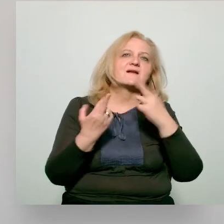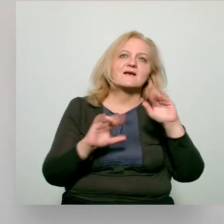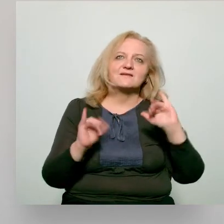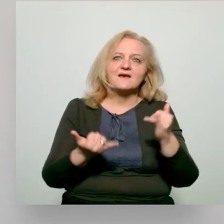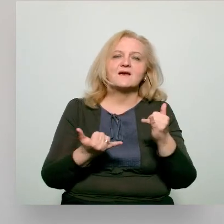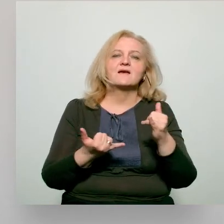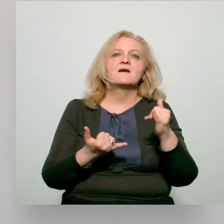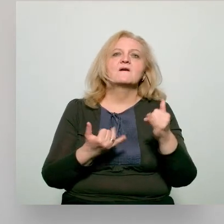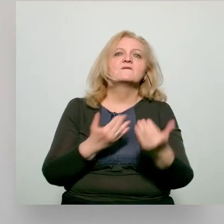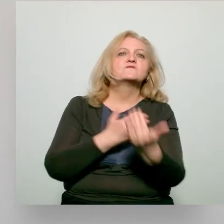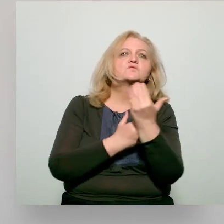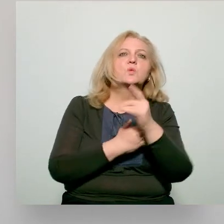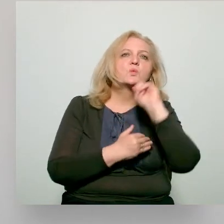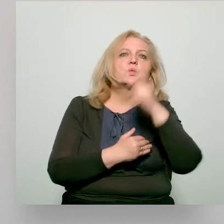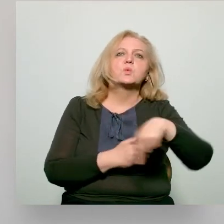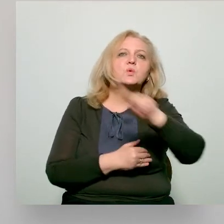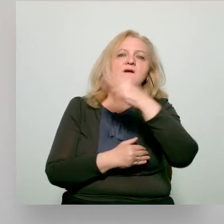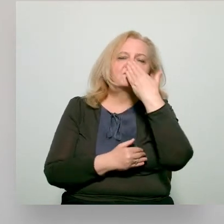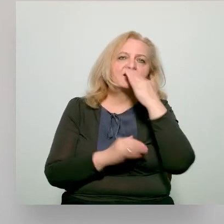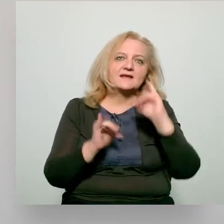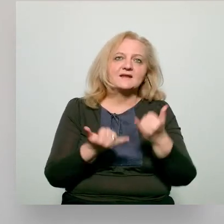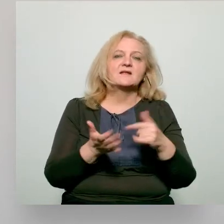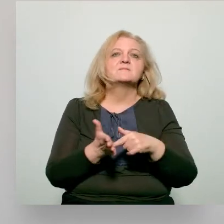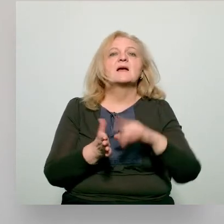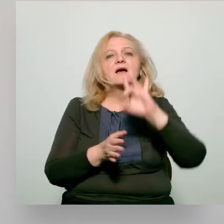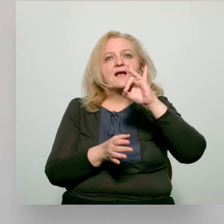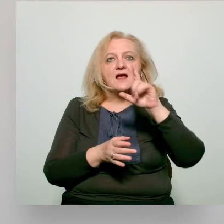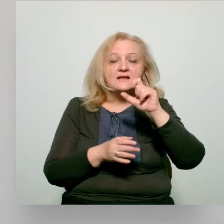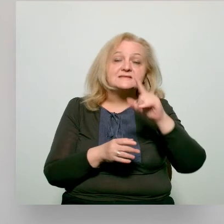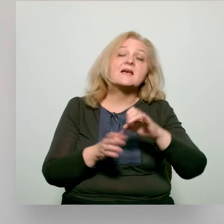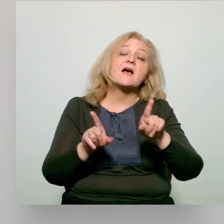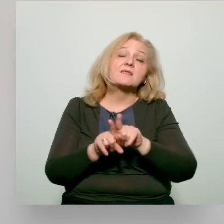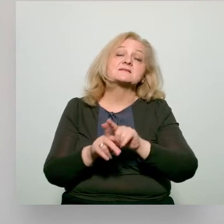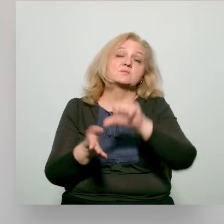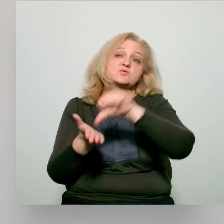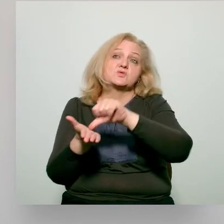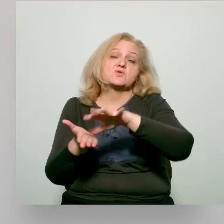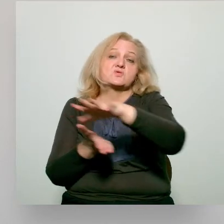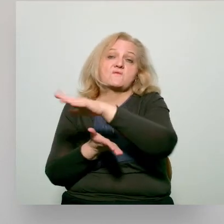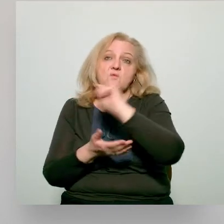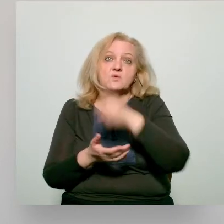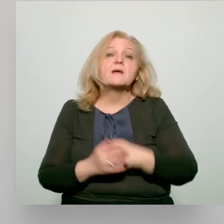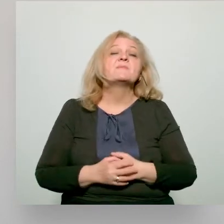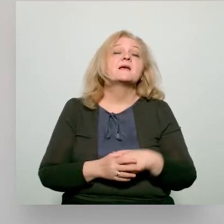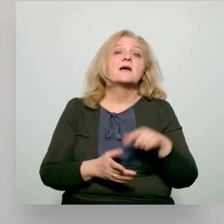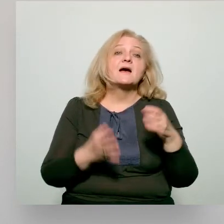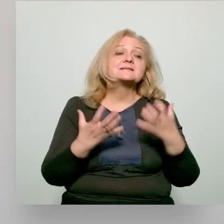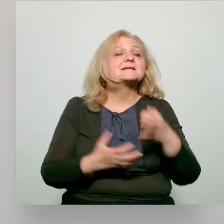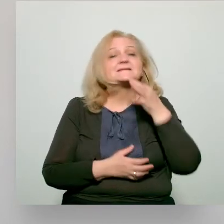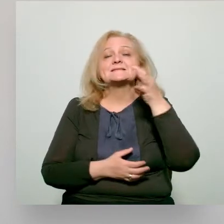na wschodzie Ukrainy, poza Galicją, na wschodzie, w centrum Ukrainy, ale teraz chciałem zapytać o